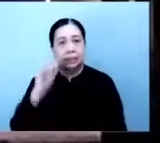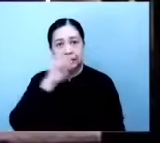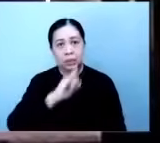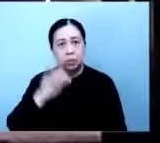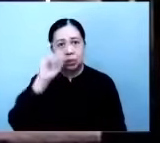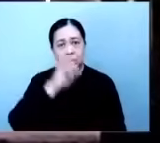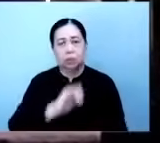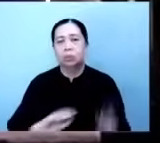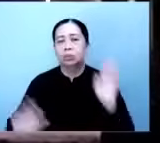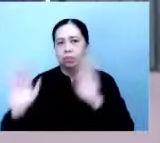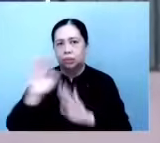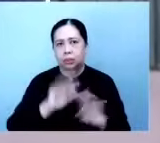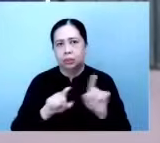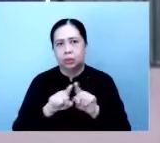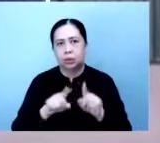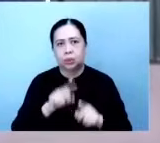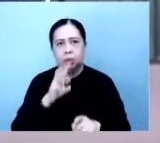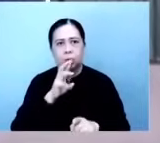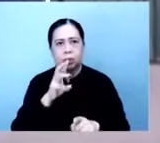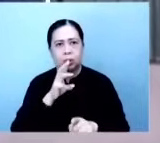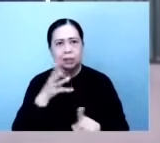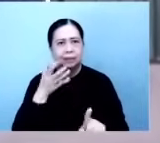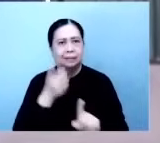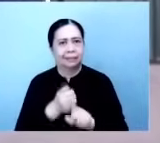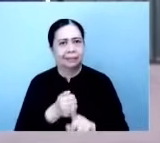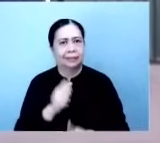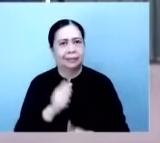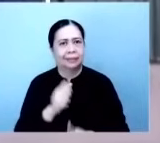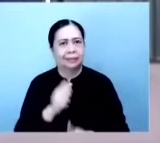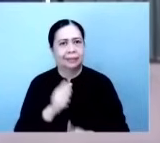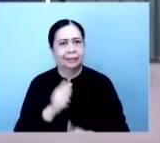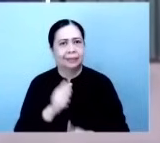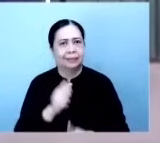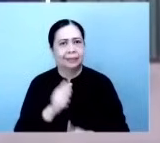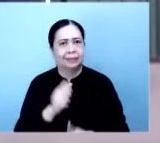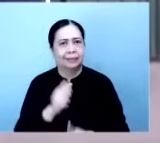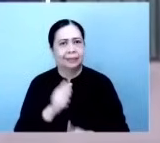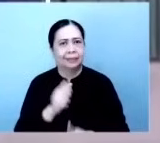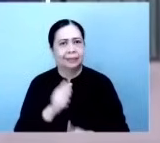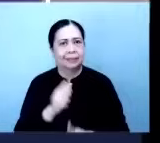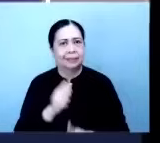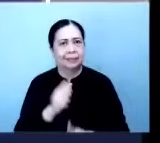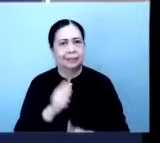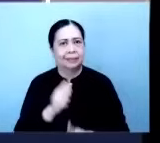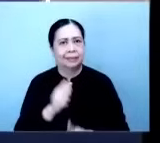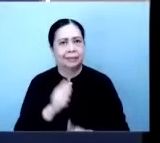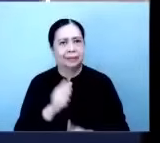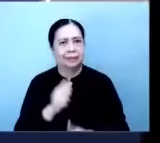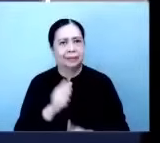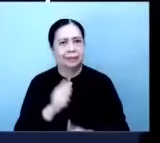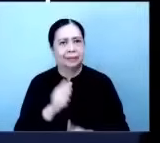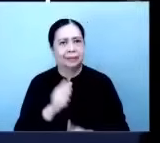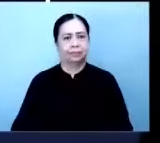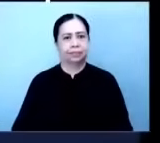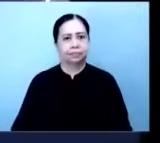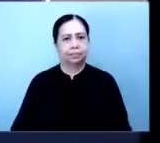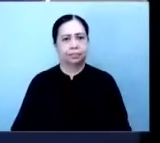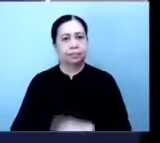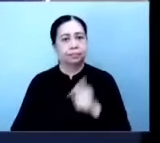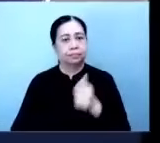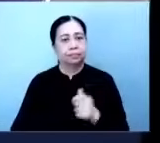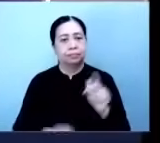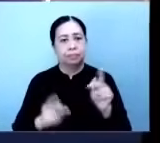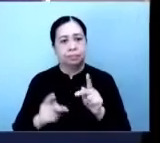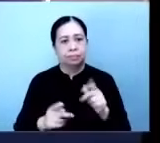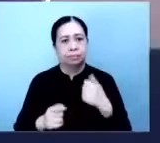problema rin ang tubig dahil sa epekto ng El Nino. Ayon sa lokal na pamahalaan, halos 20% na lang ng kanilang populasyon ang